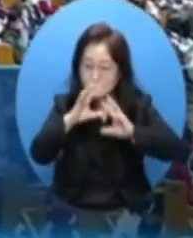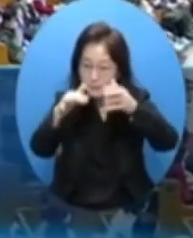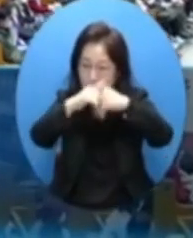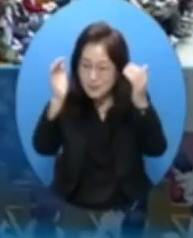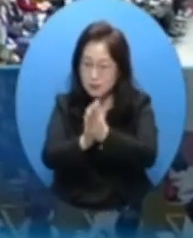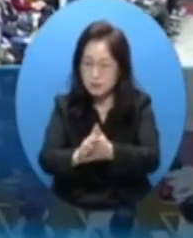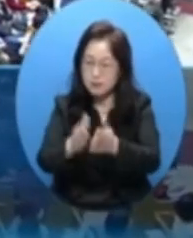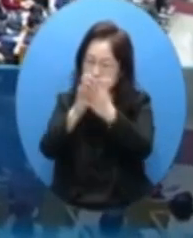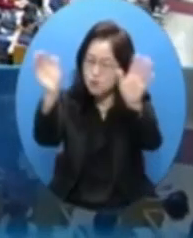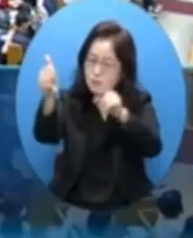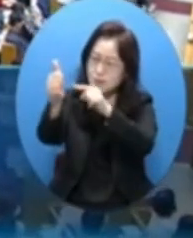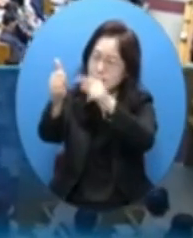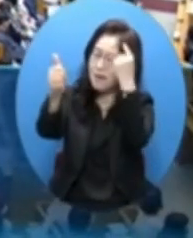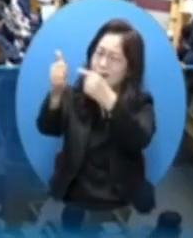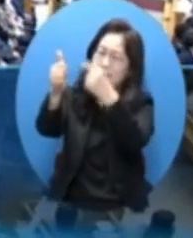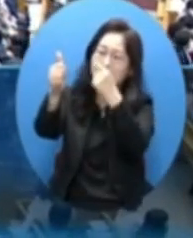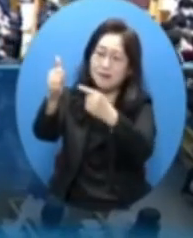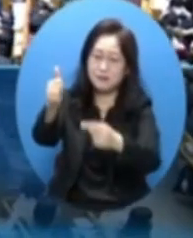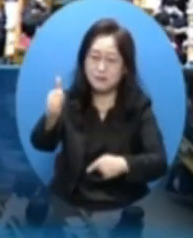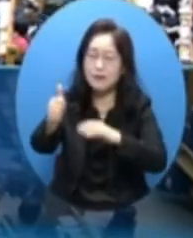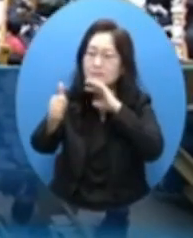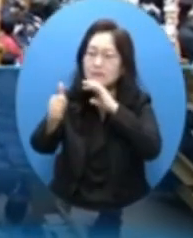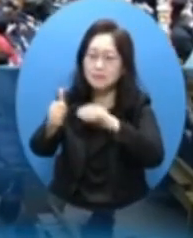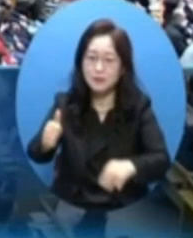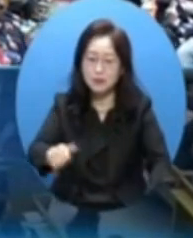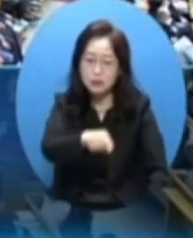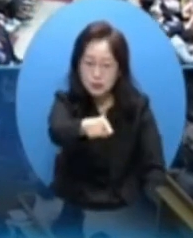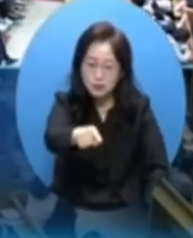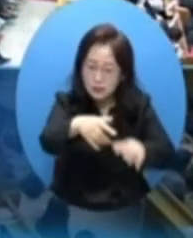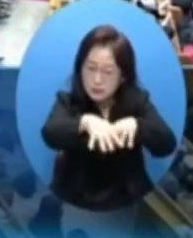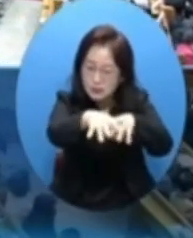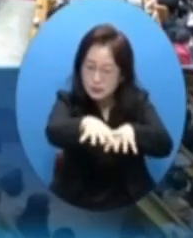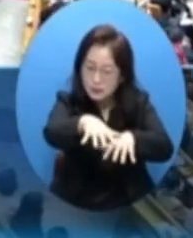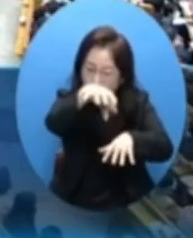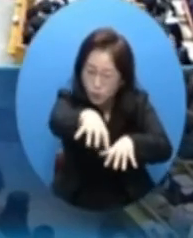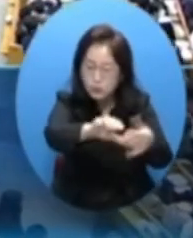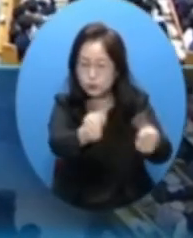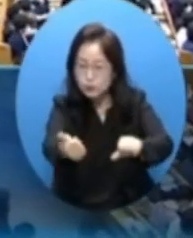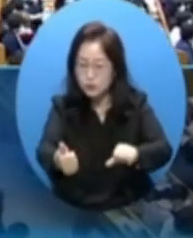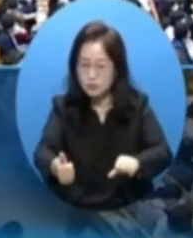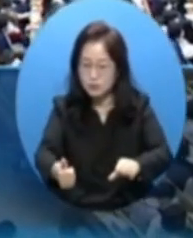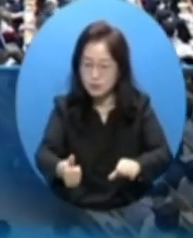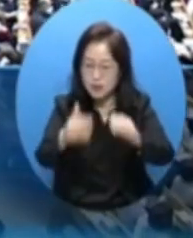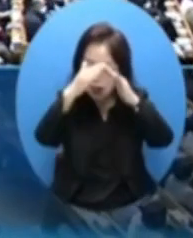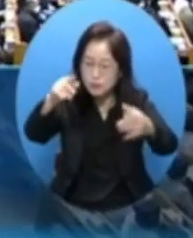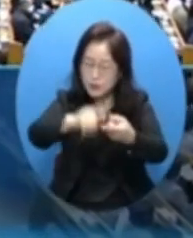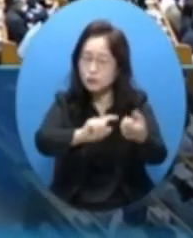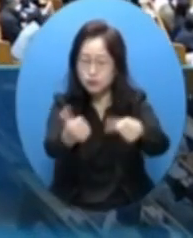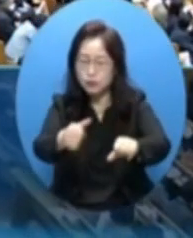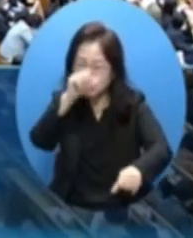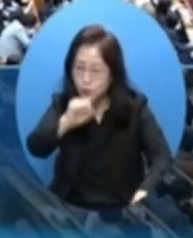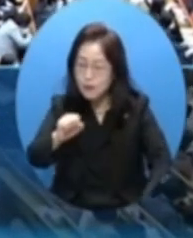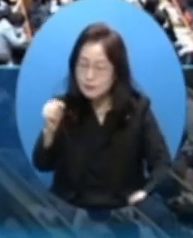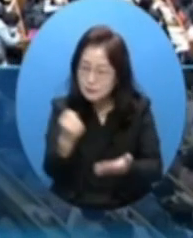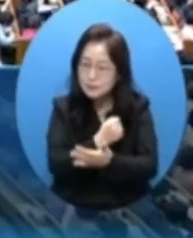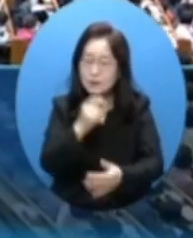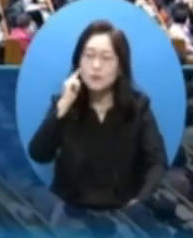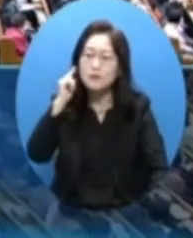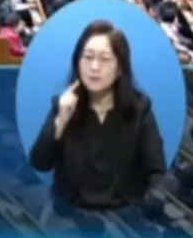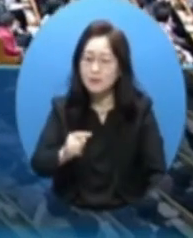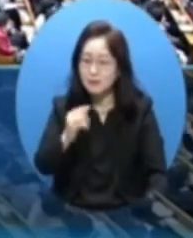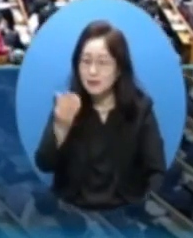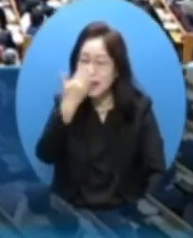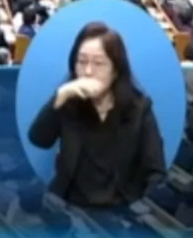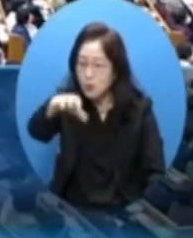온 회중이 그들에게 이르되 우리가 애굽 땅에서 죽었거나이 광야에서 죽었으면 좋았을 것을 어찌하여가 우리를 그 땅으로